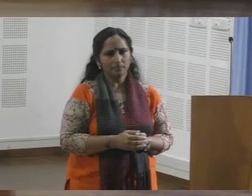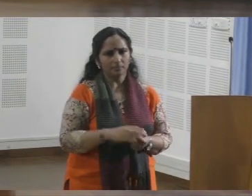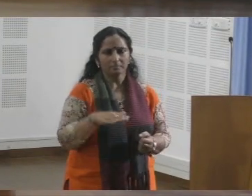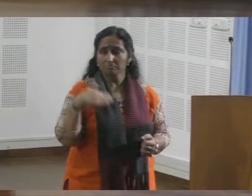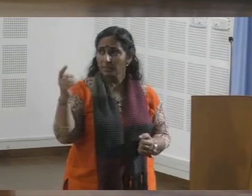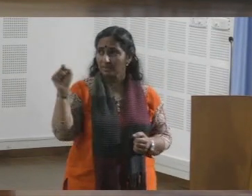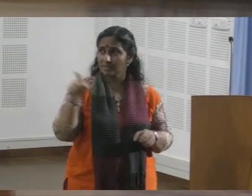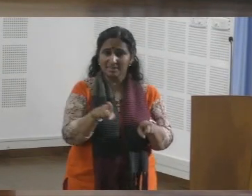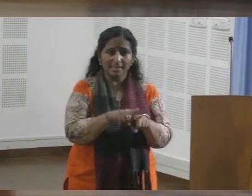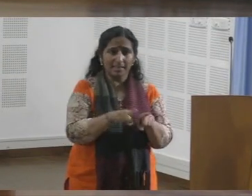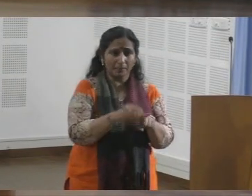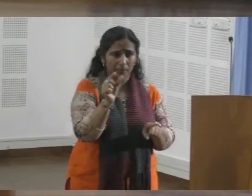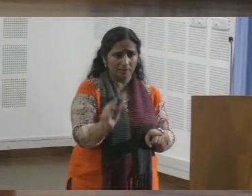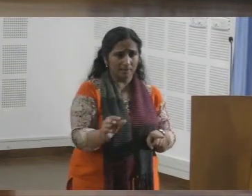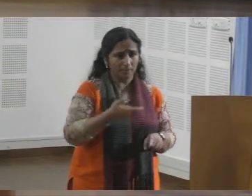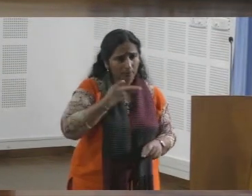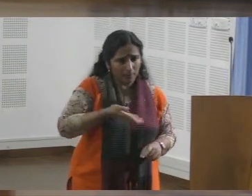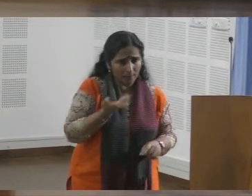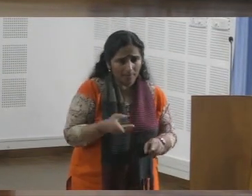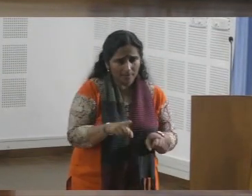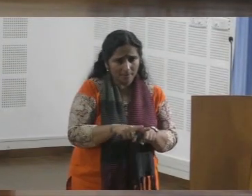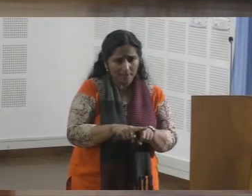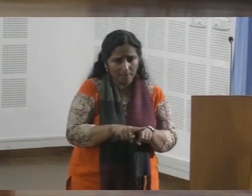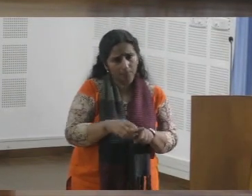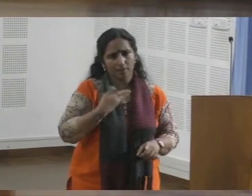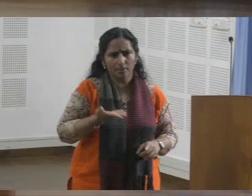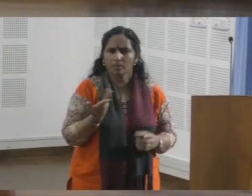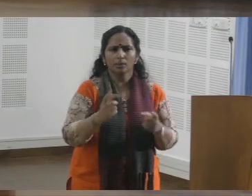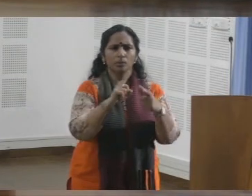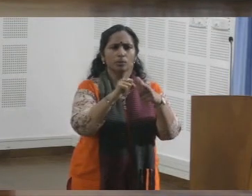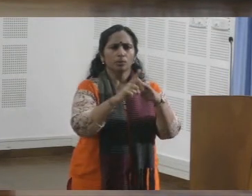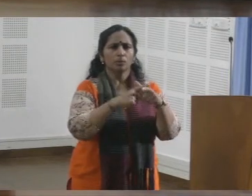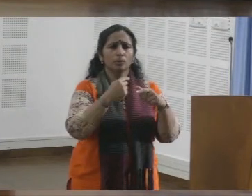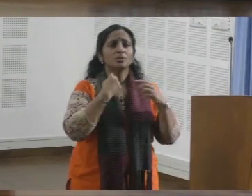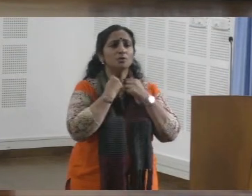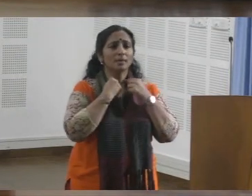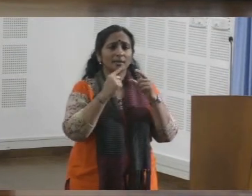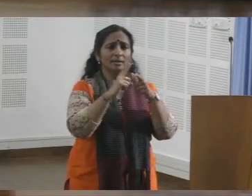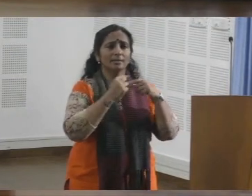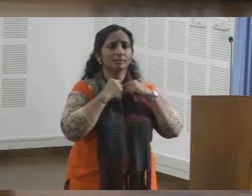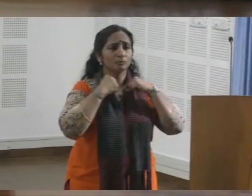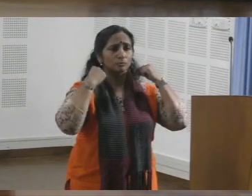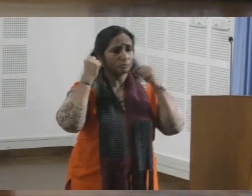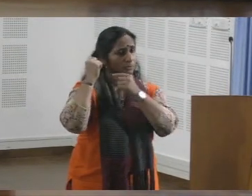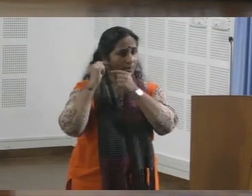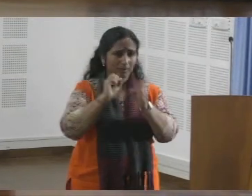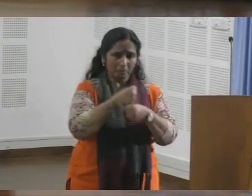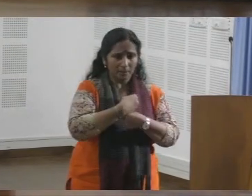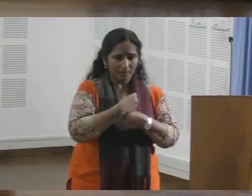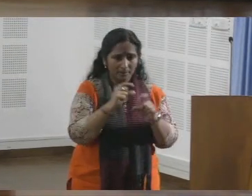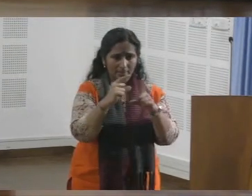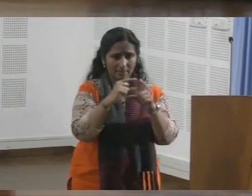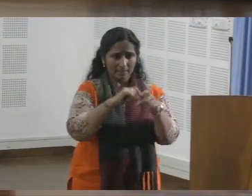അവനെ പഠിപ്പിക്കാനുള്ള കാര്യങ്ങളെല്ലാം ഞാൻ പഠിച്ചു. ജ്വല്ലറി മേക്കിങ്ങും ഡിസൈനിങ്ങും ഒന്നും എൻ്റെ ലോകമേ ആയിരുന്നില്ല. ഒരു മാത്സ് സ്റ്റുഡൻ്റ് എന്ന് പറയുമ്പോൾ തന്നെ അറിയാം